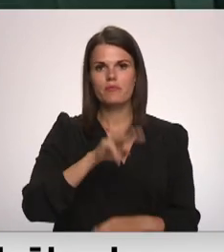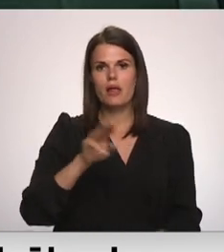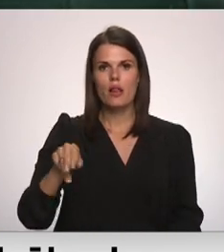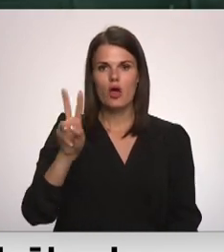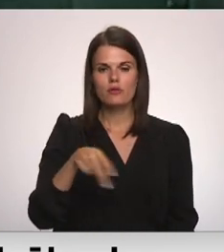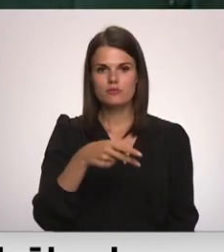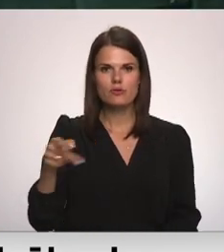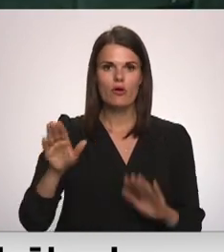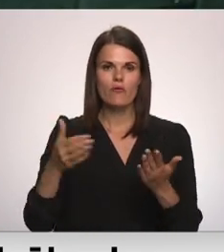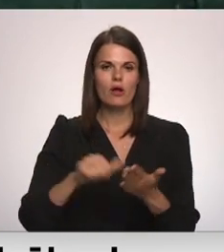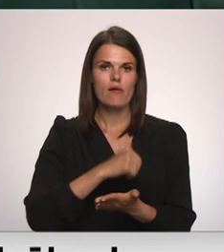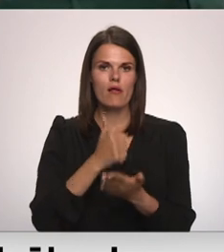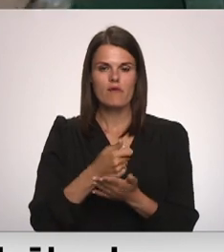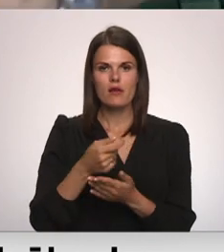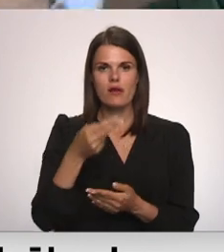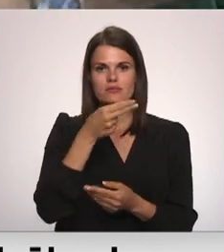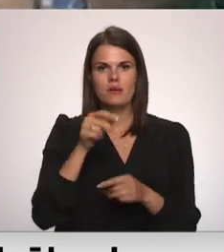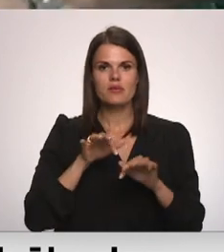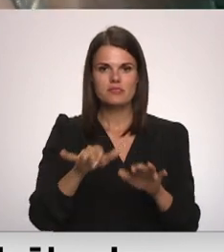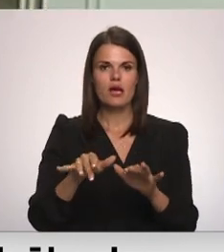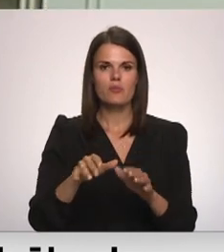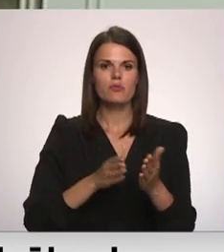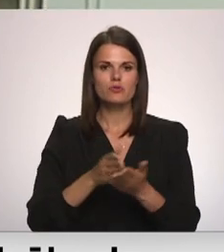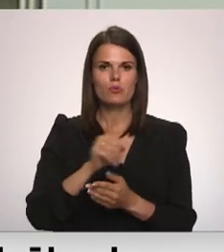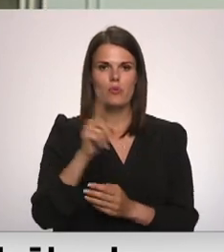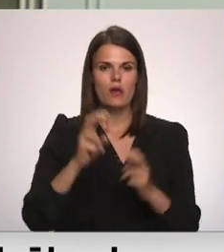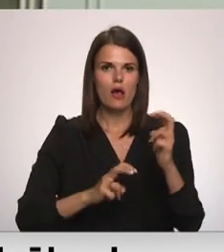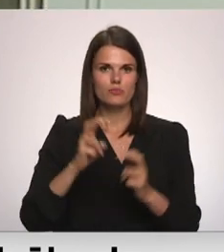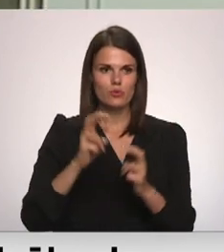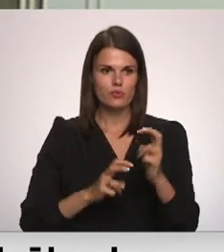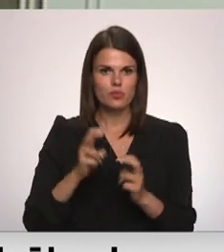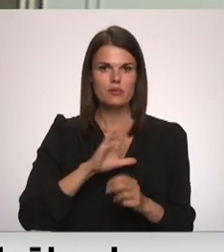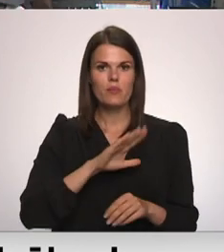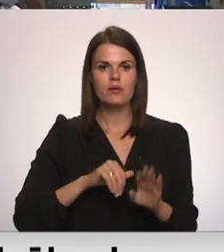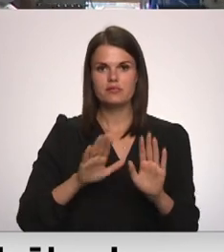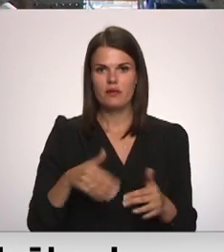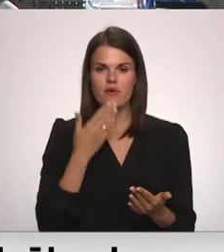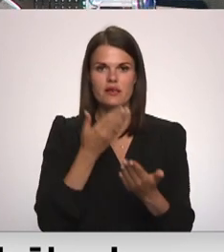vai kuru galvenā saimnieciskās darbības joma ir apstrādes rūpniecība. Pēc tam varēs